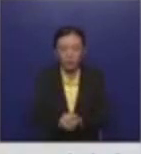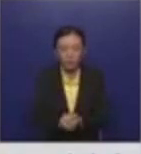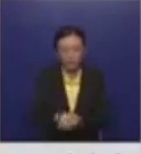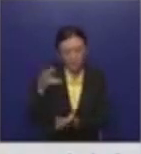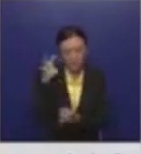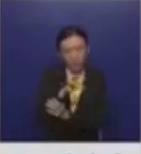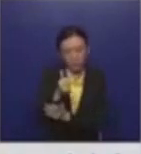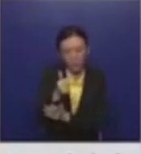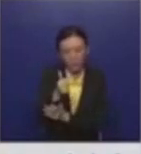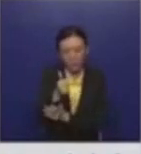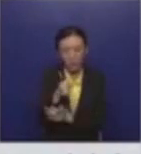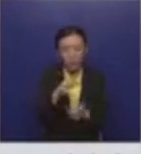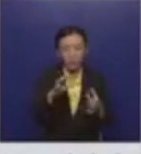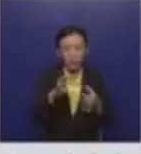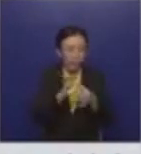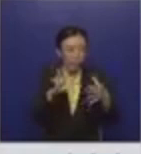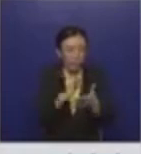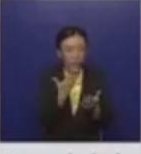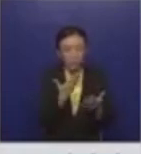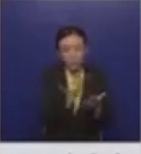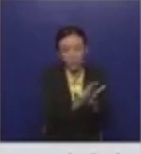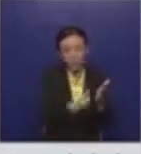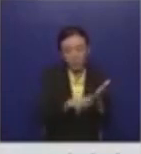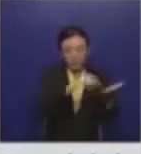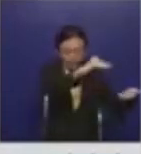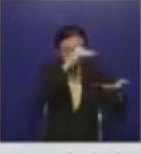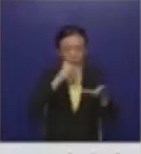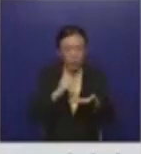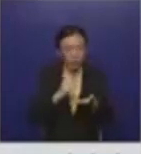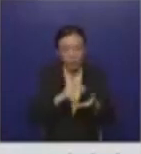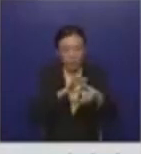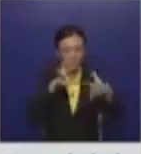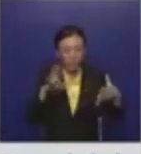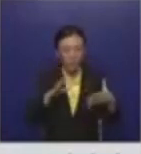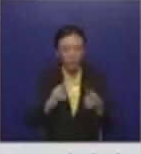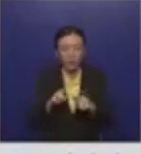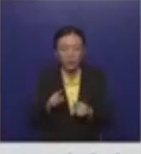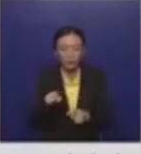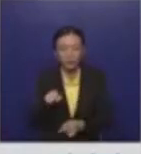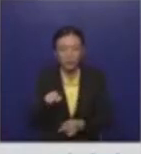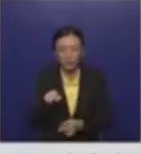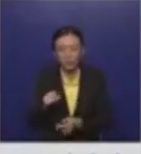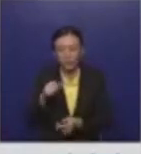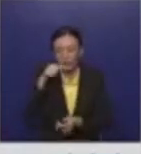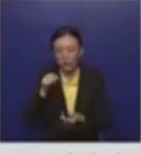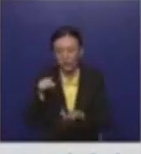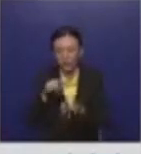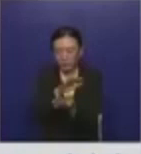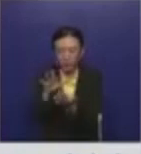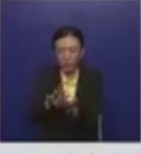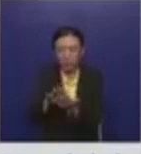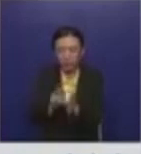ไม่เกี่ยวกับภาษีนำเข้าแต่ว่าการตอบโต้ทางการค้าถ้าเกิดมีปัญหากันเนี่ยมันจะเกิดขึ้นมันมีปัญหาทางกฎหมายอื่น